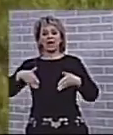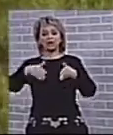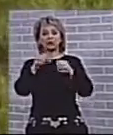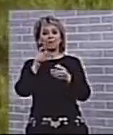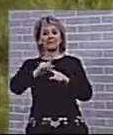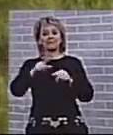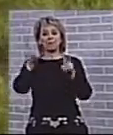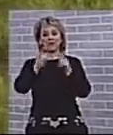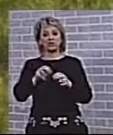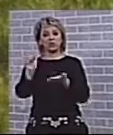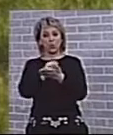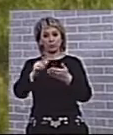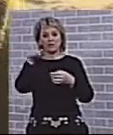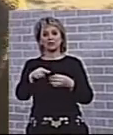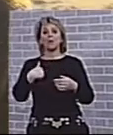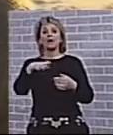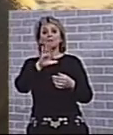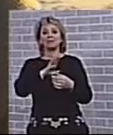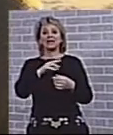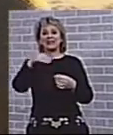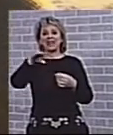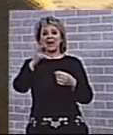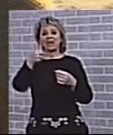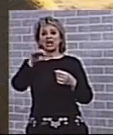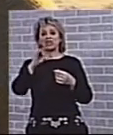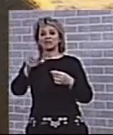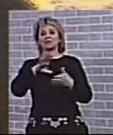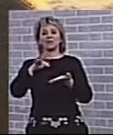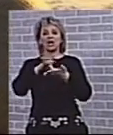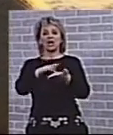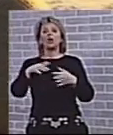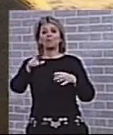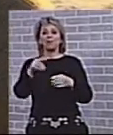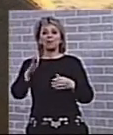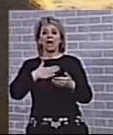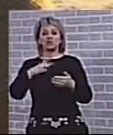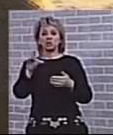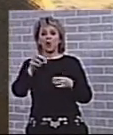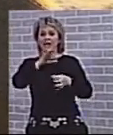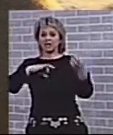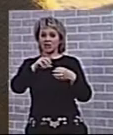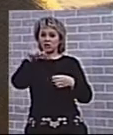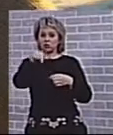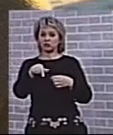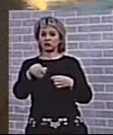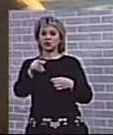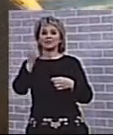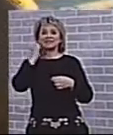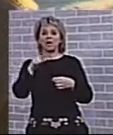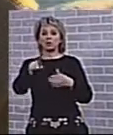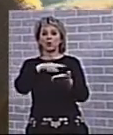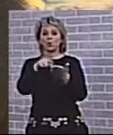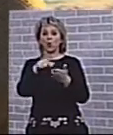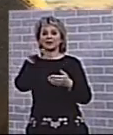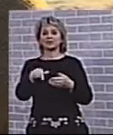быстро проверили документы. Мы были в Танаисе, была экскурсия, разумеется, по нашему археологическому и старому